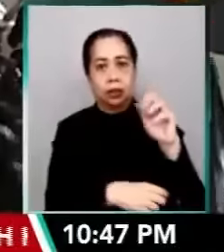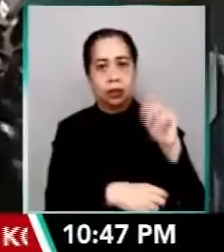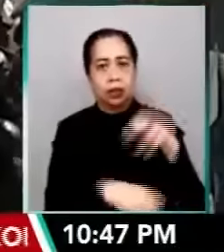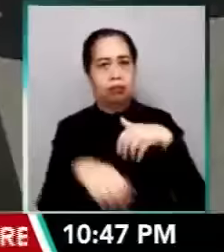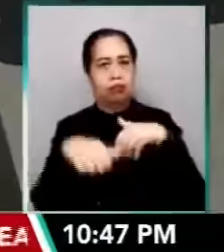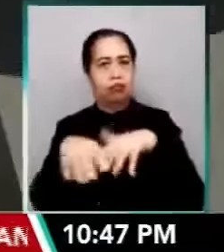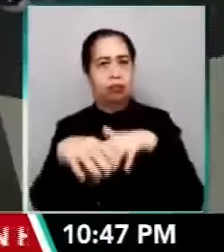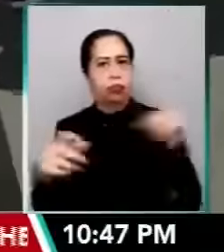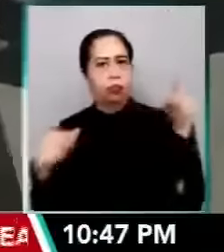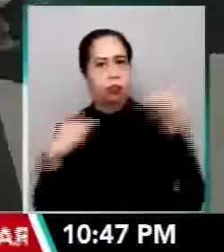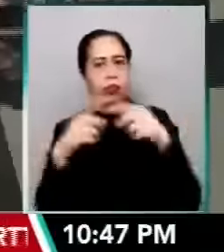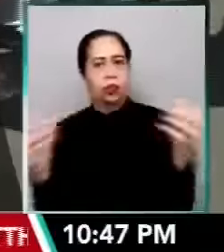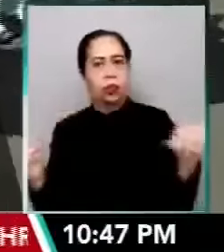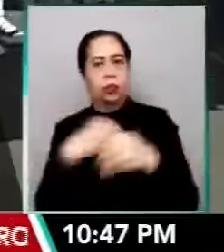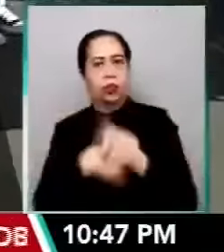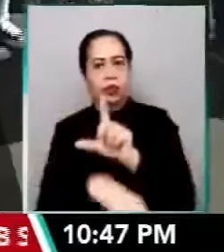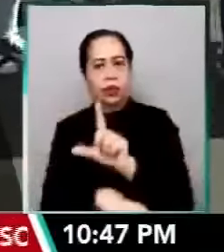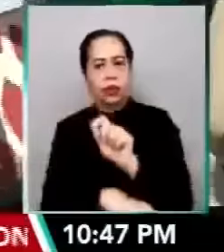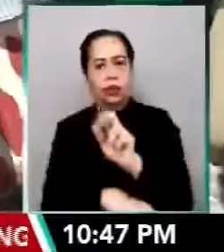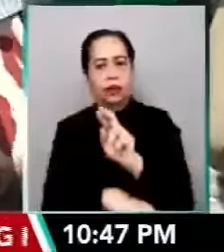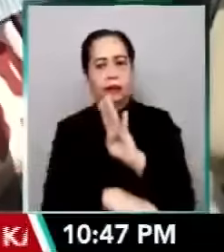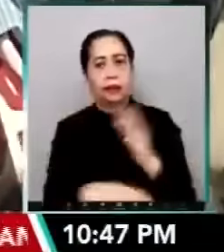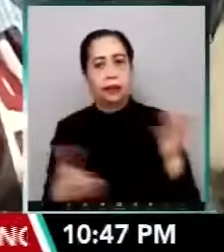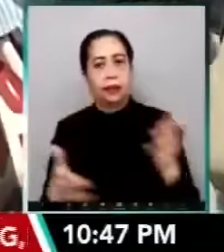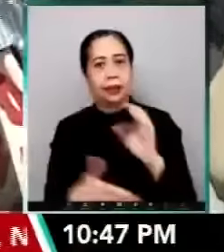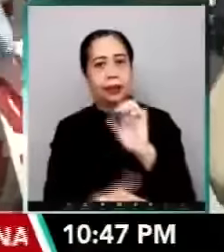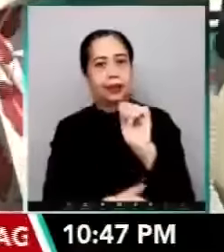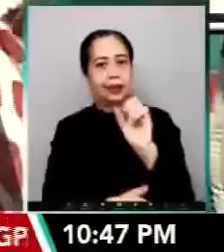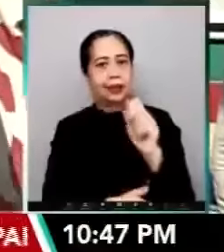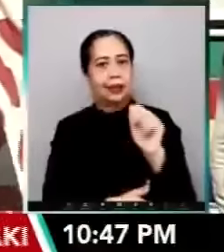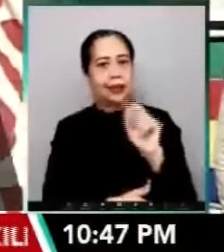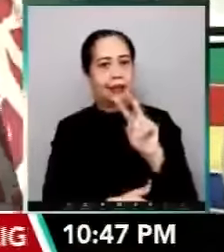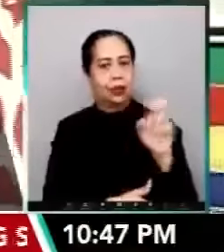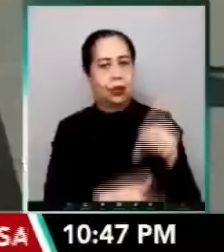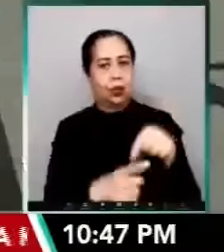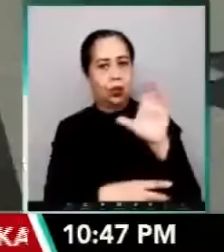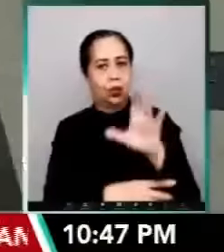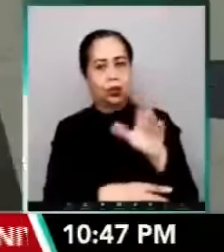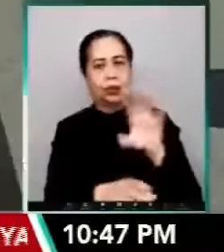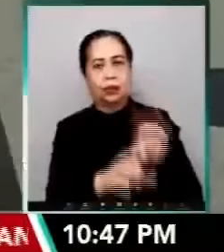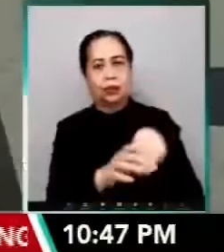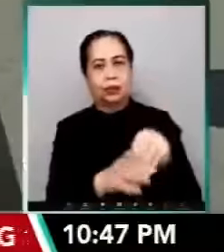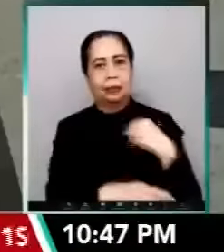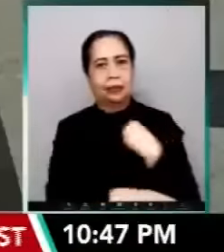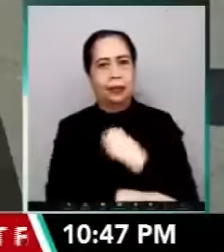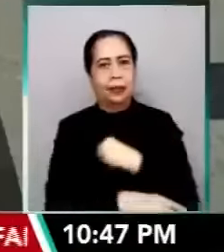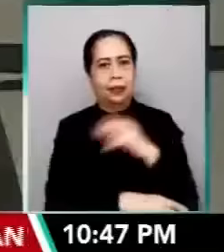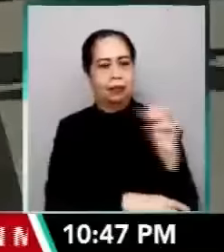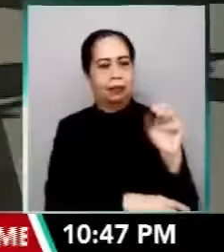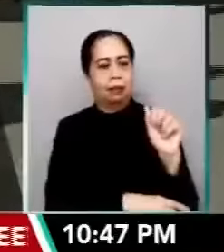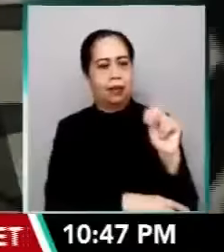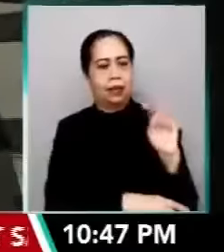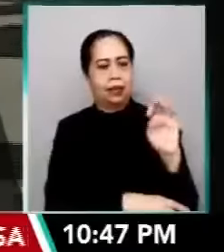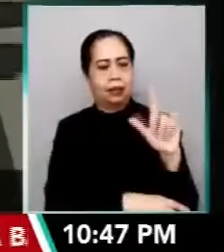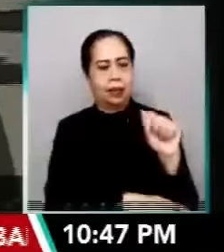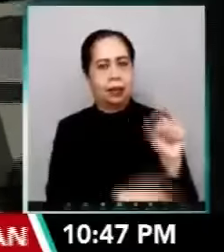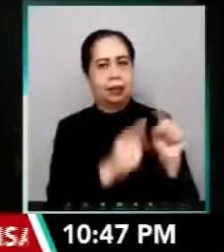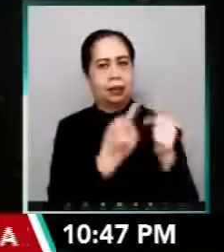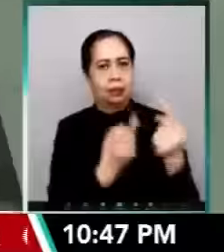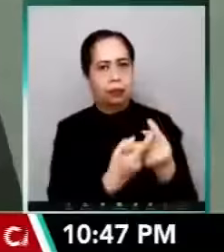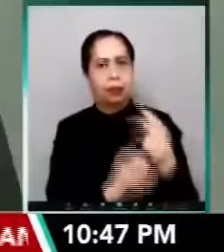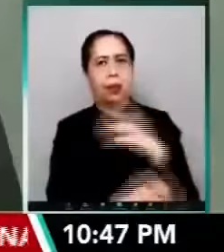ng LTFRB sa East Avenue, Quezon City, ang mga miyembro ng Manibela at Piston, kasamang ilang militanteng grupo, bilang